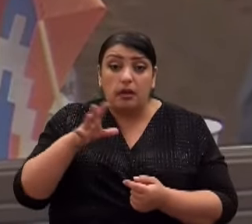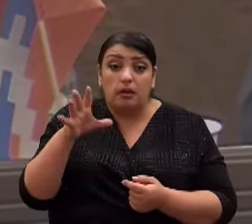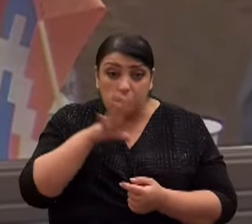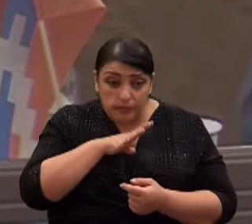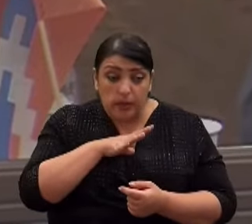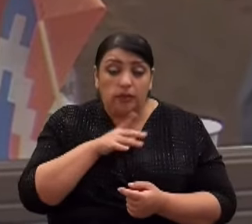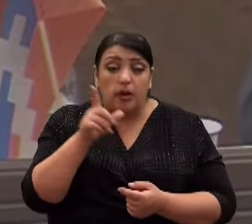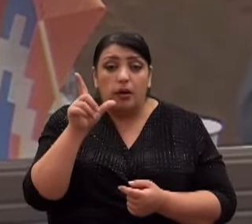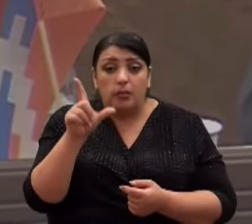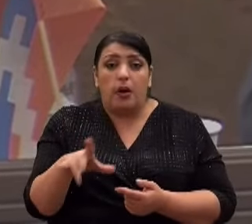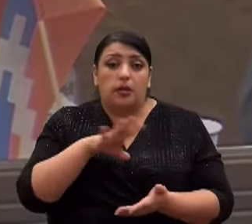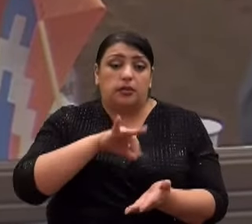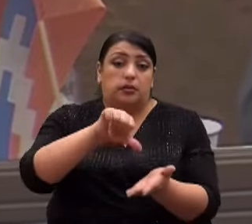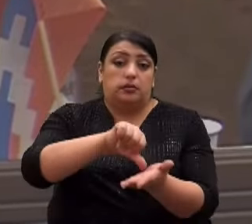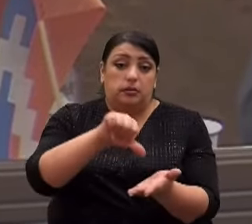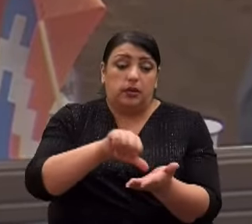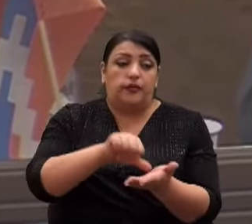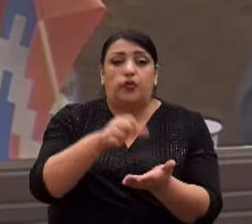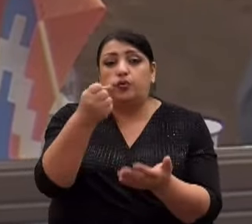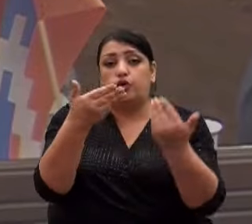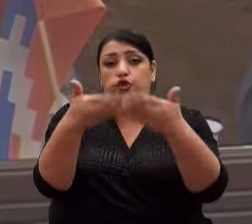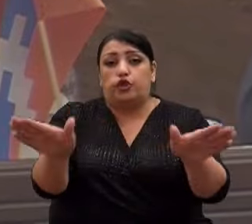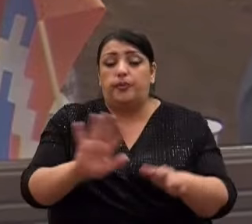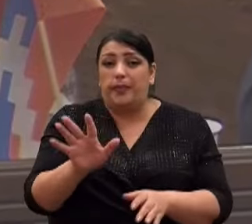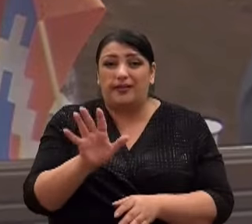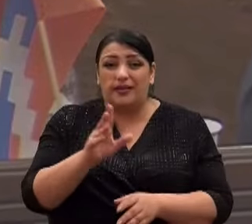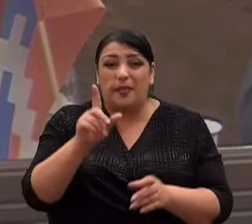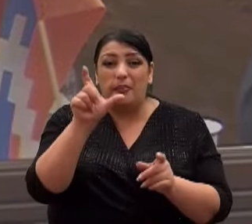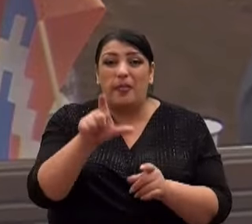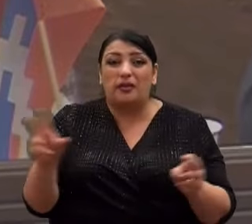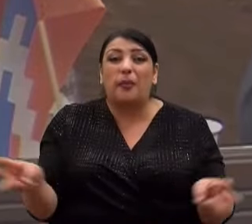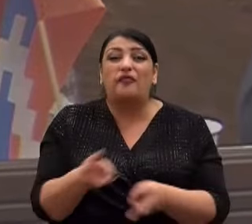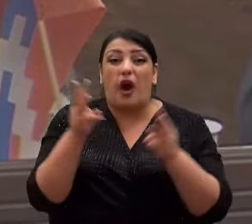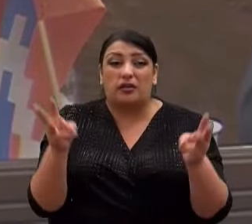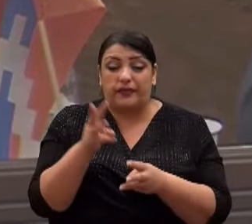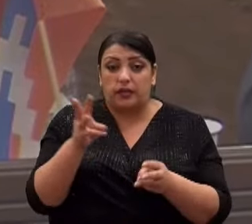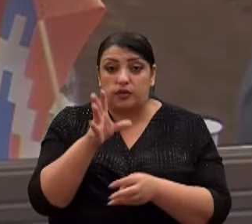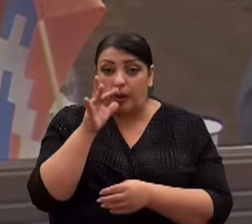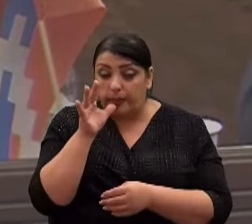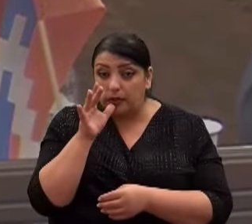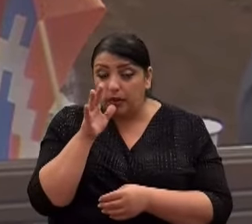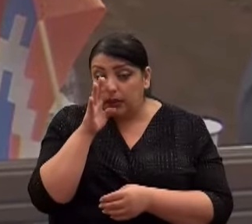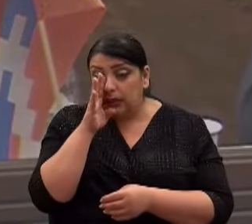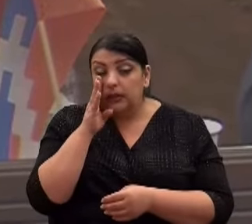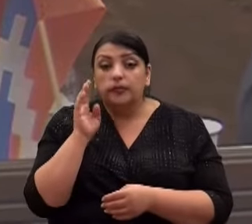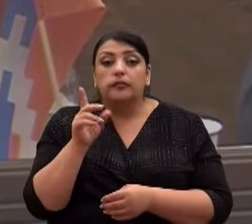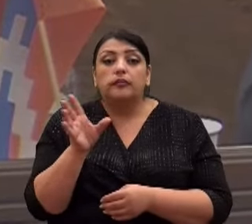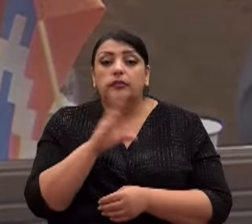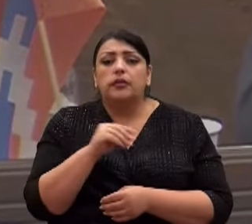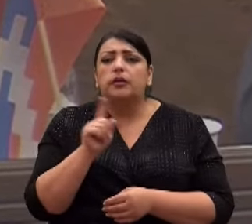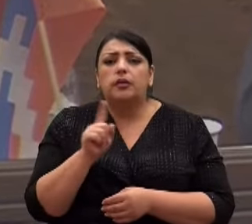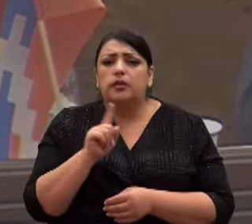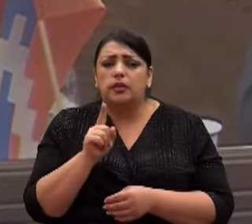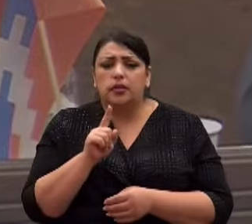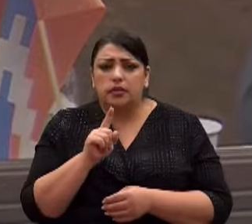սուտ մատնության հոդվածով քրեական գործ հարուցվել է թե չէ, թե 4 տարի շարունակ իշխանական քարոշչա մեքենան հայ ժողովրդի ականջների լապշա